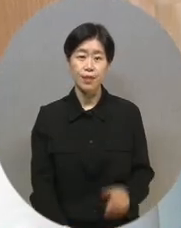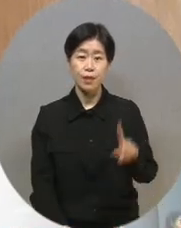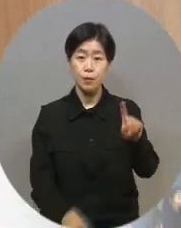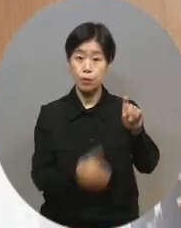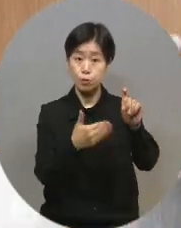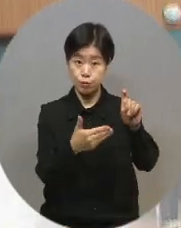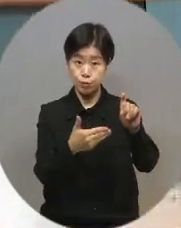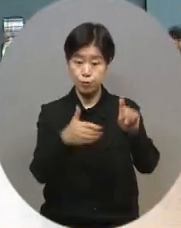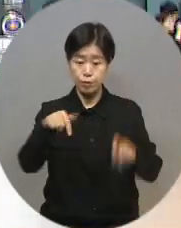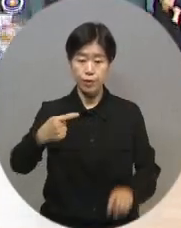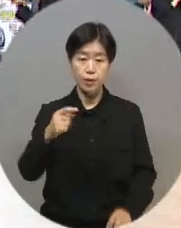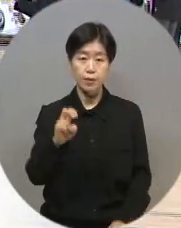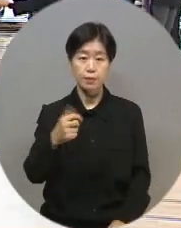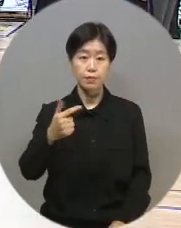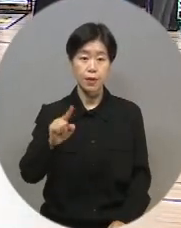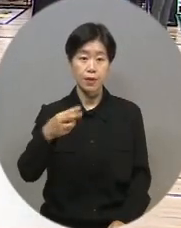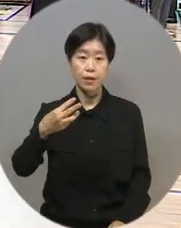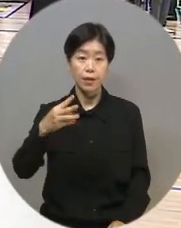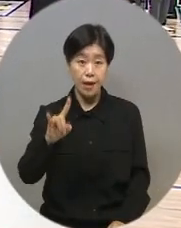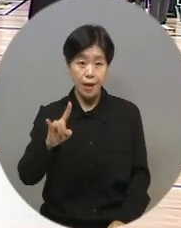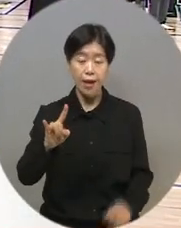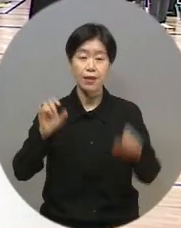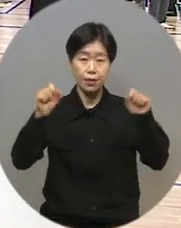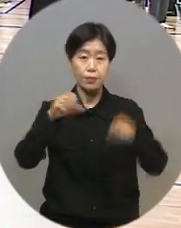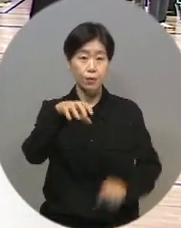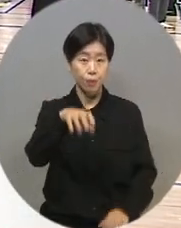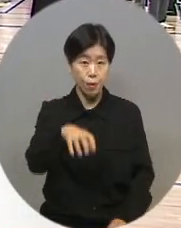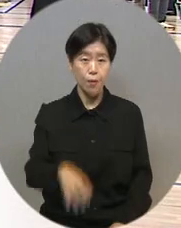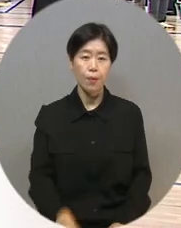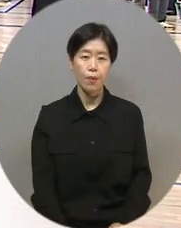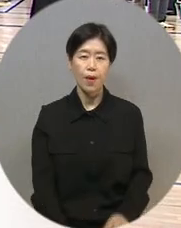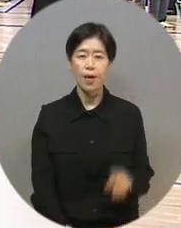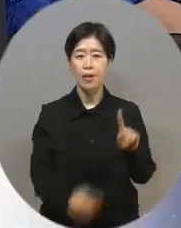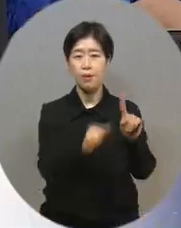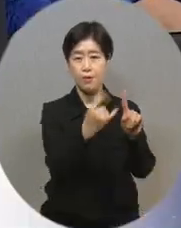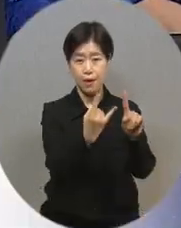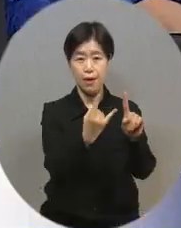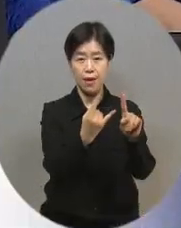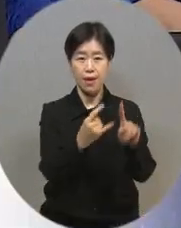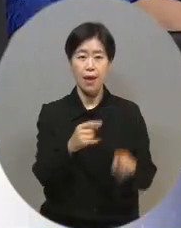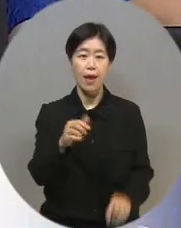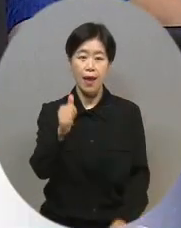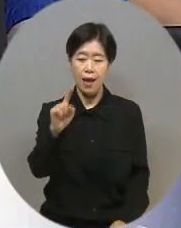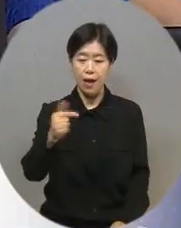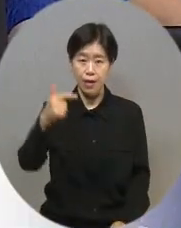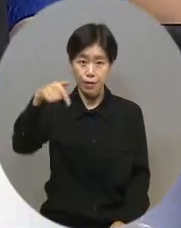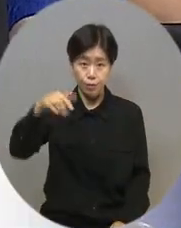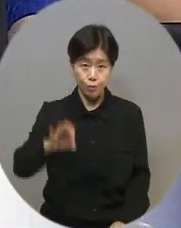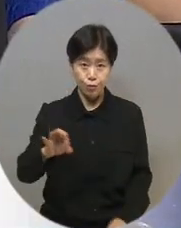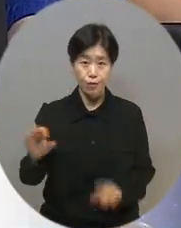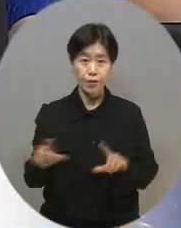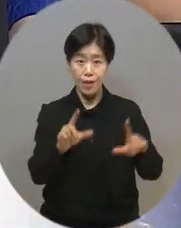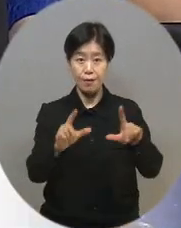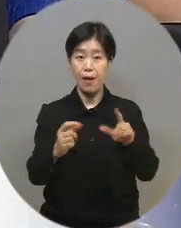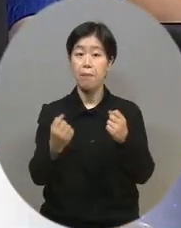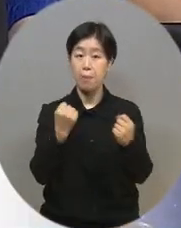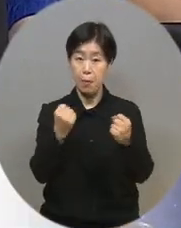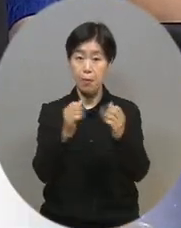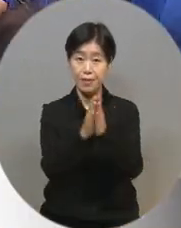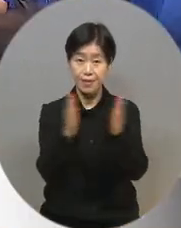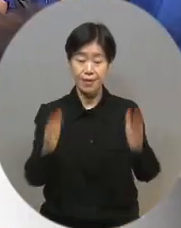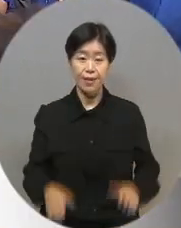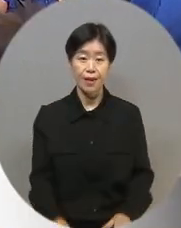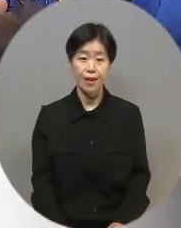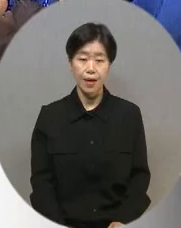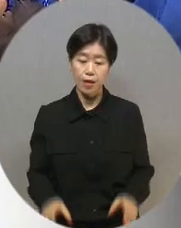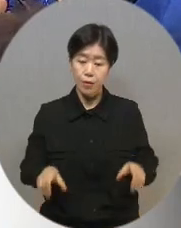금나래 문화체육센터에서 제1회 금천구 전국 어울림 한궁 생활체육대회가 열렸습니다. 대한민국 휠체어